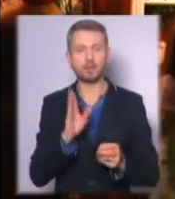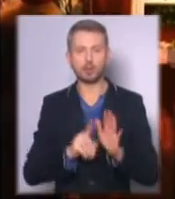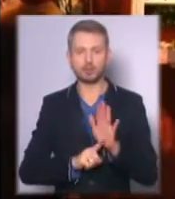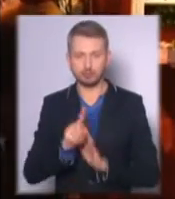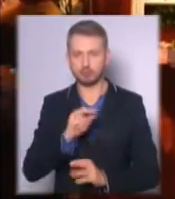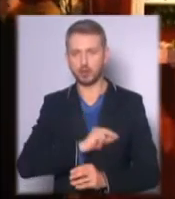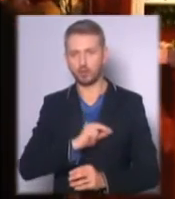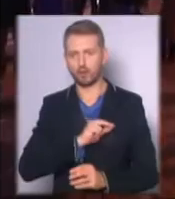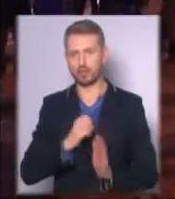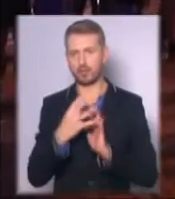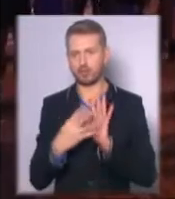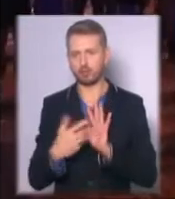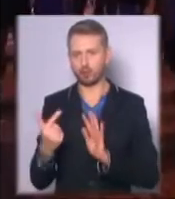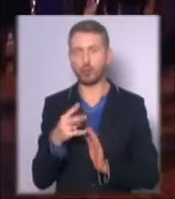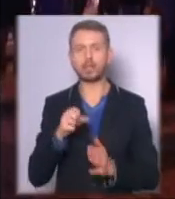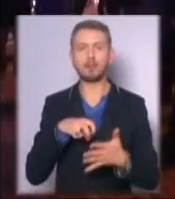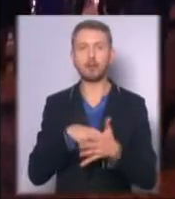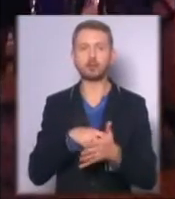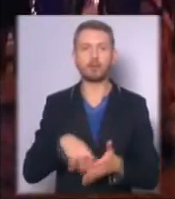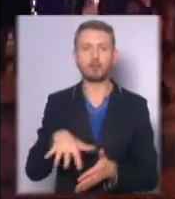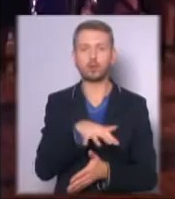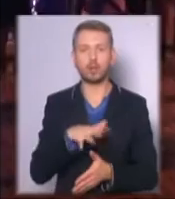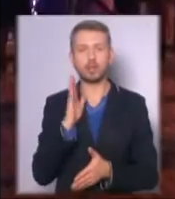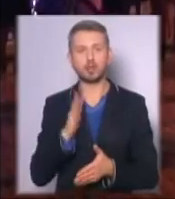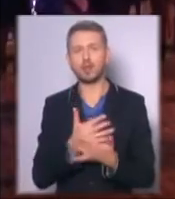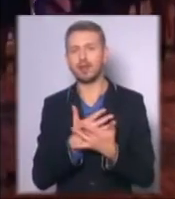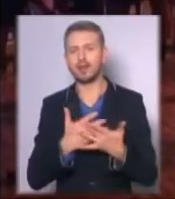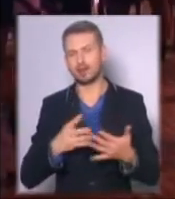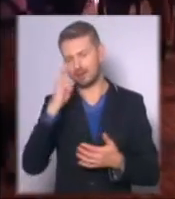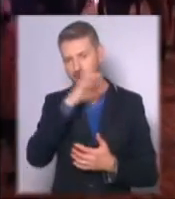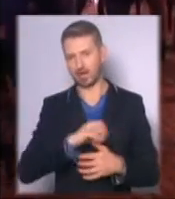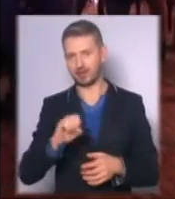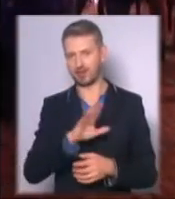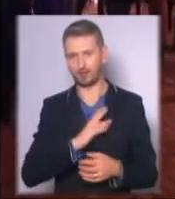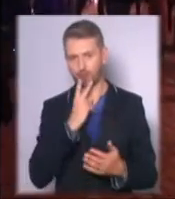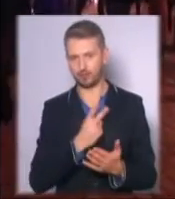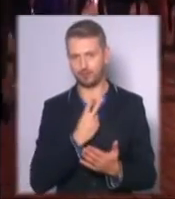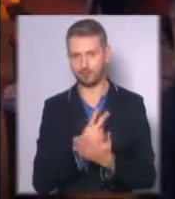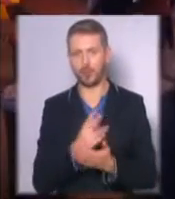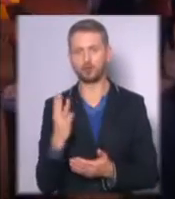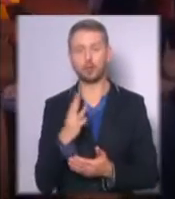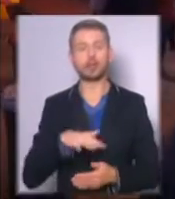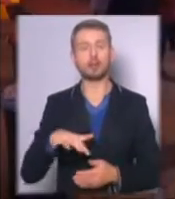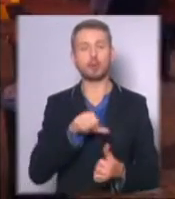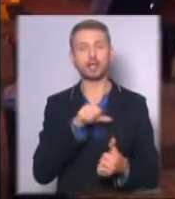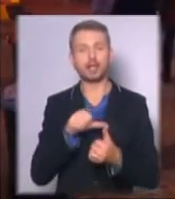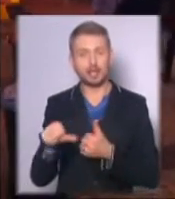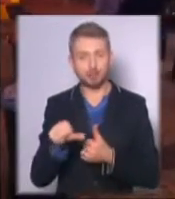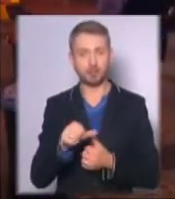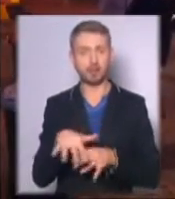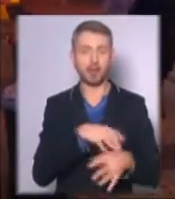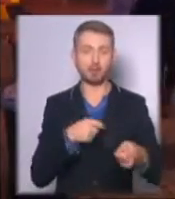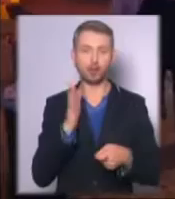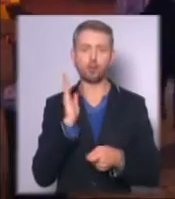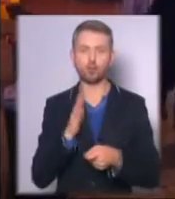грудня. Зокрема, на Поштовій свій різдвяний колорит представлять і різні країни Європи. На Троїцькій площі, крім ярмарку, з'явиться льодова гірка та ковзанка.